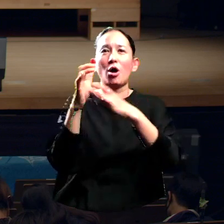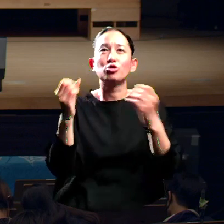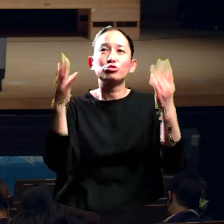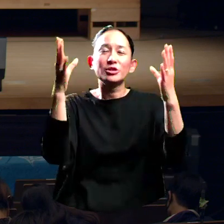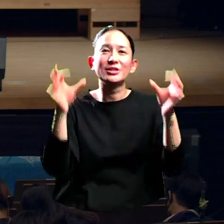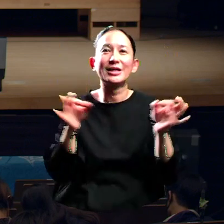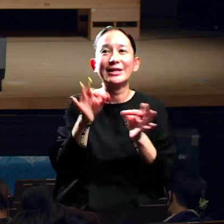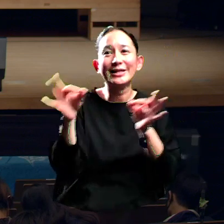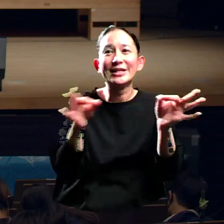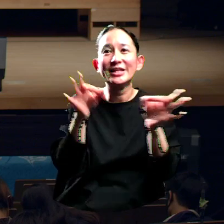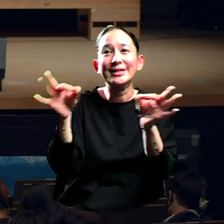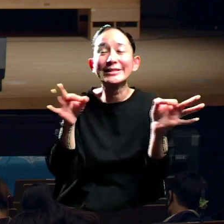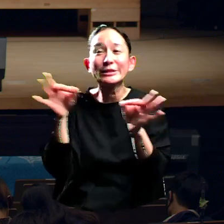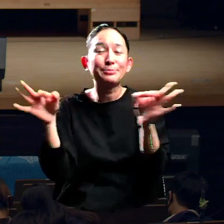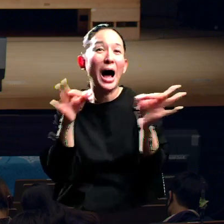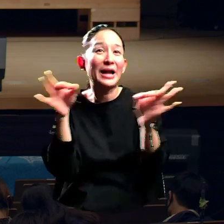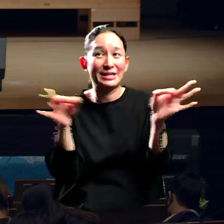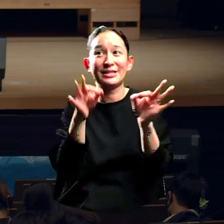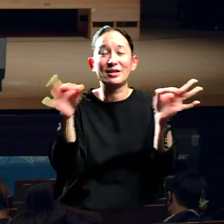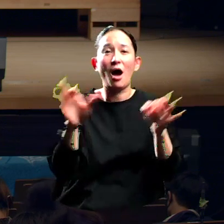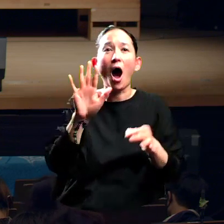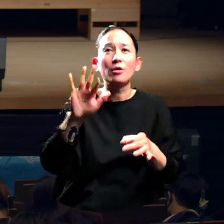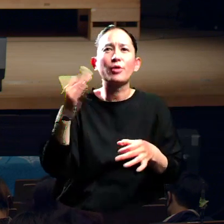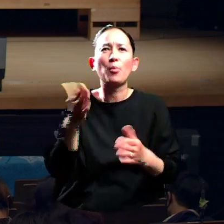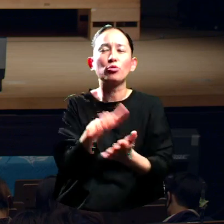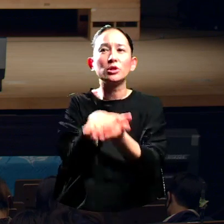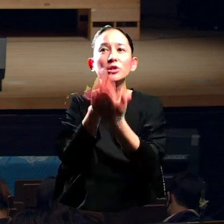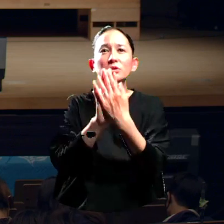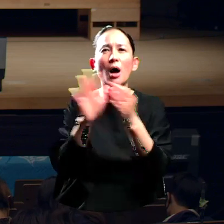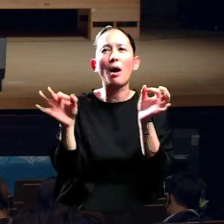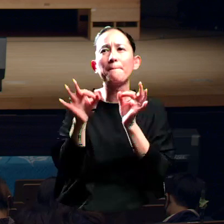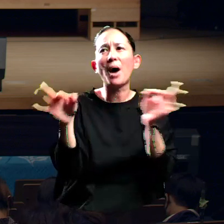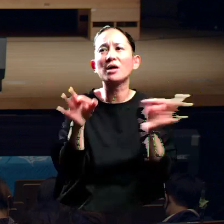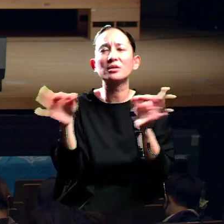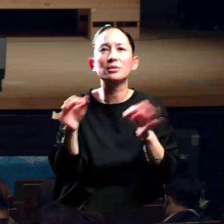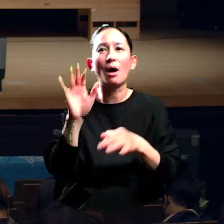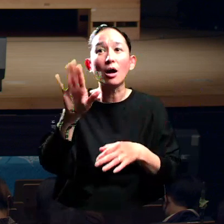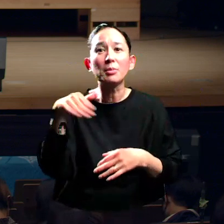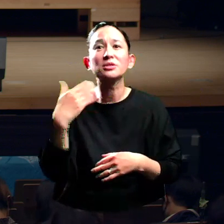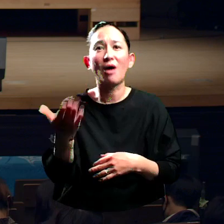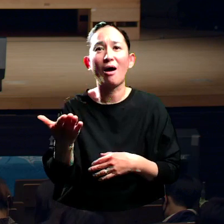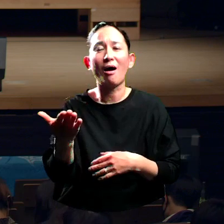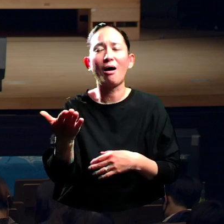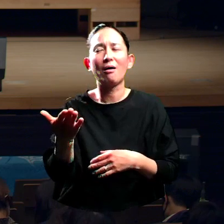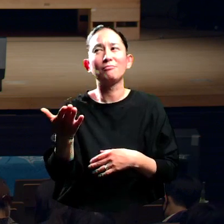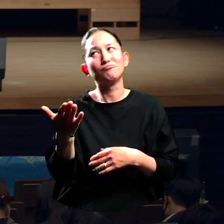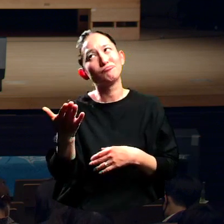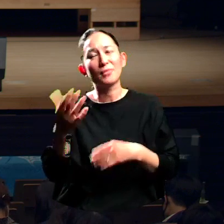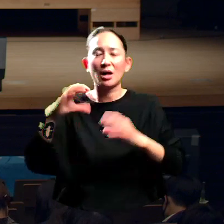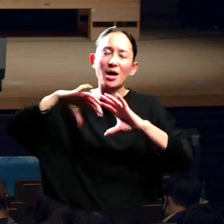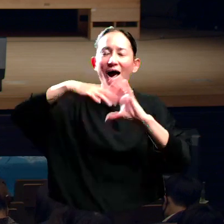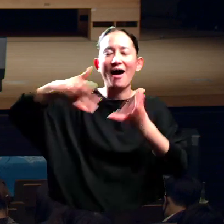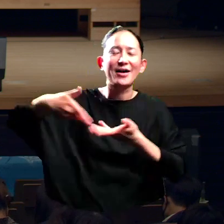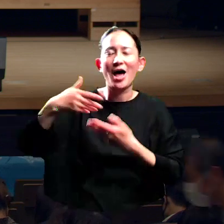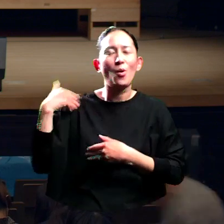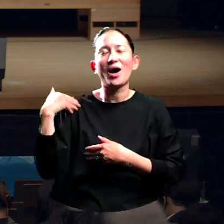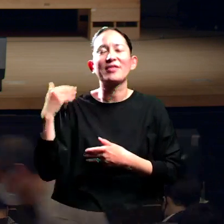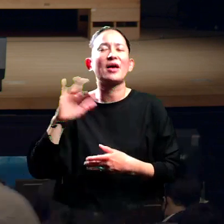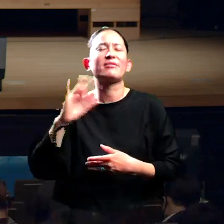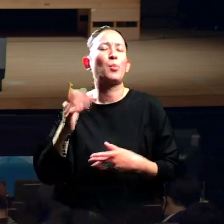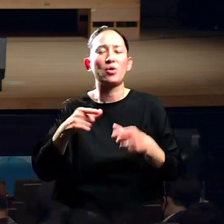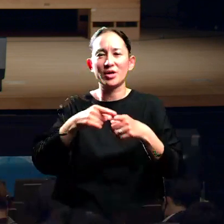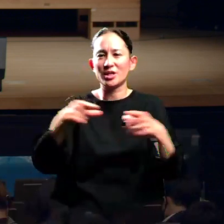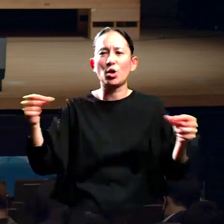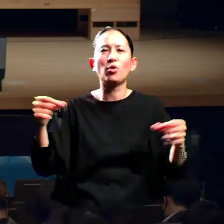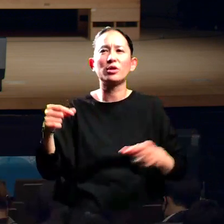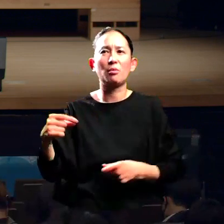ー、イースパ? We host Christmas parties, but do we do Easter parties? まあ海外では別ですけど、日本では聞いたことがない。 It